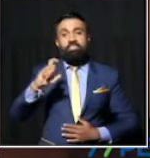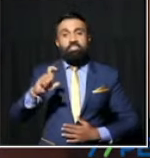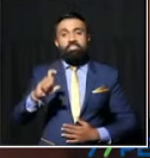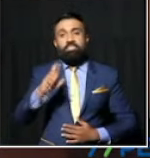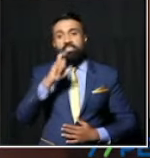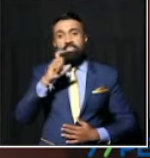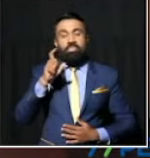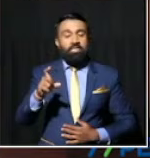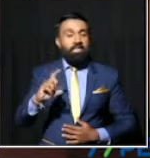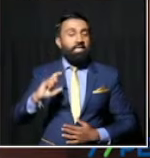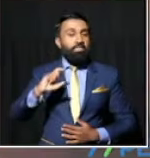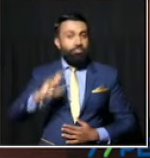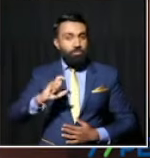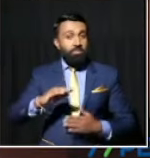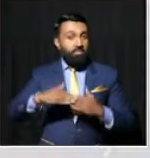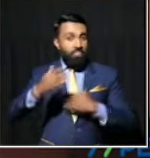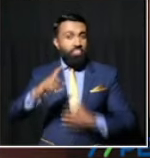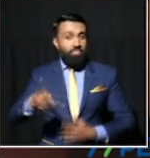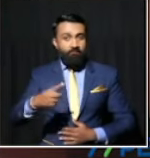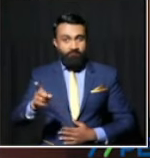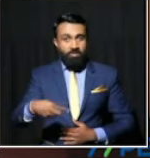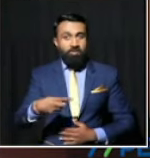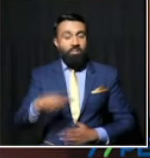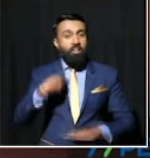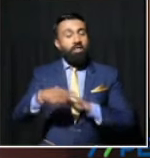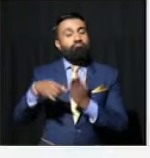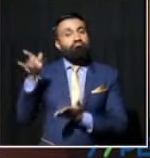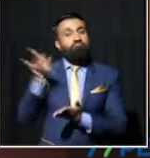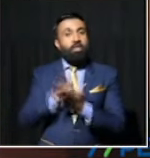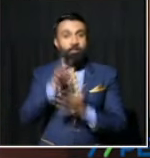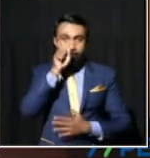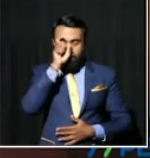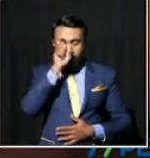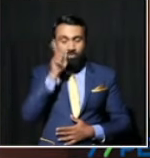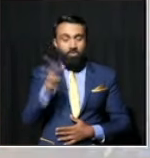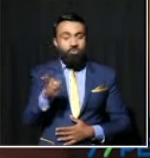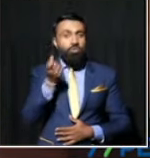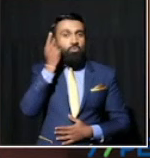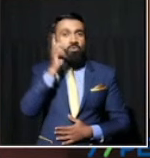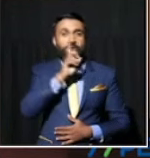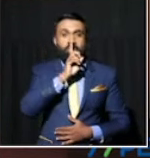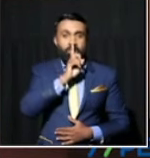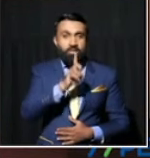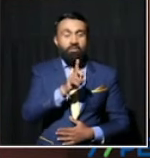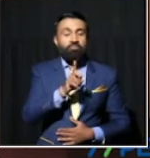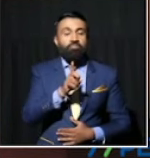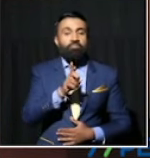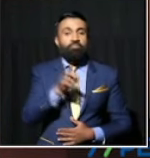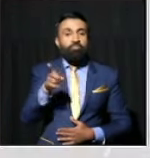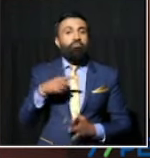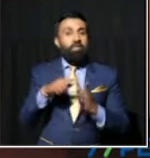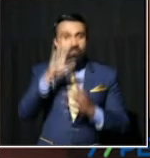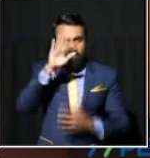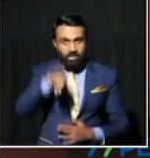ඉදිරි දින කිහිපයකදී කාවට එන්නට බලාපොරොත්තුවක් තිබෙනවා කියලා. මම ඔබතුමාට යෝජනා කරනවා ඔබතුමා එතුමාට ආරාධනා